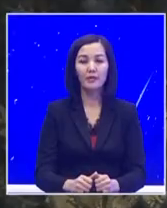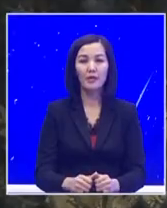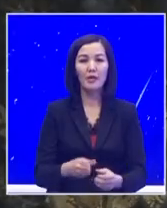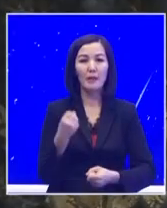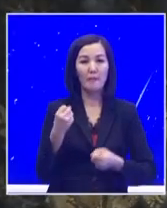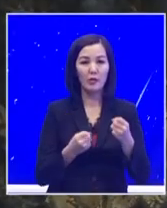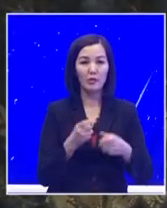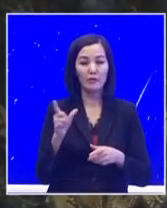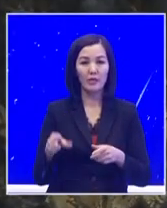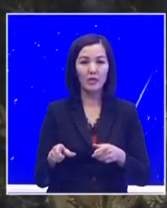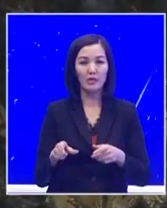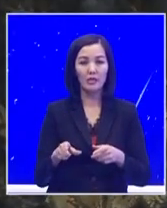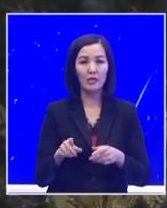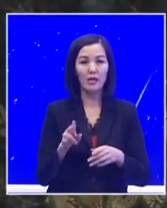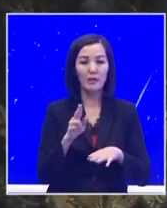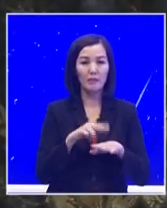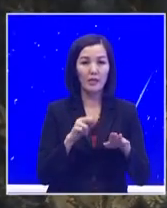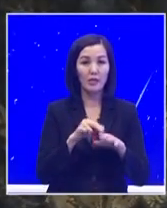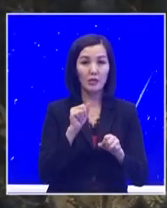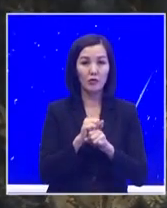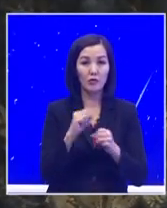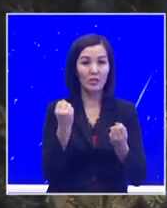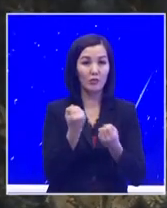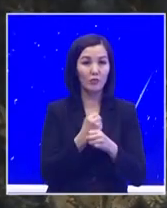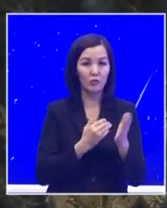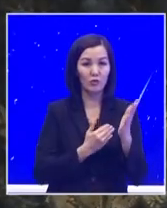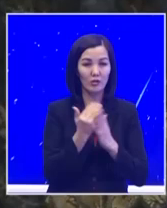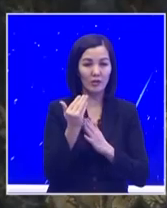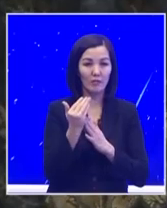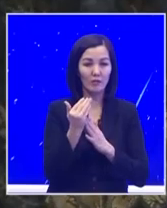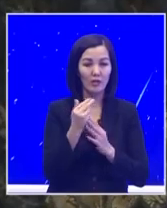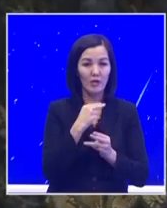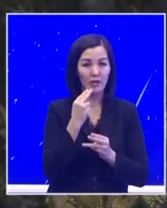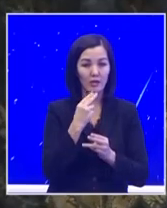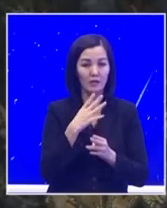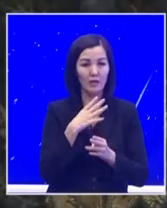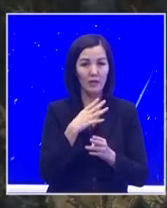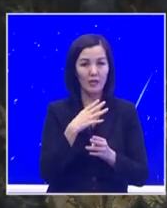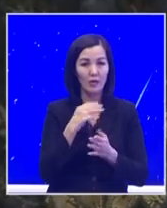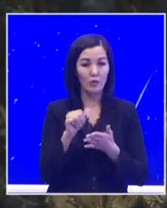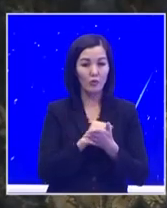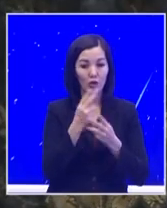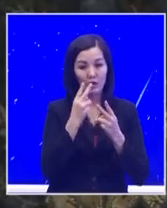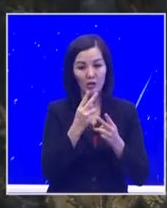аңыратып келесің бір гайшын тоқтатып алды, скорость көбейіп кетті ғой енді. Сосын паспортыма қарайды, маған